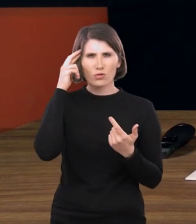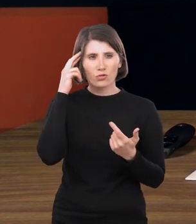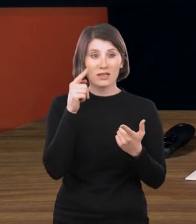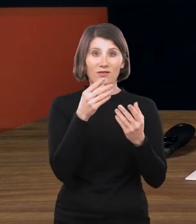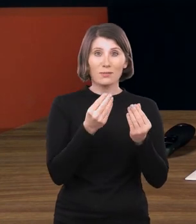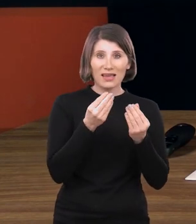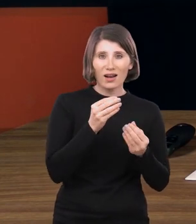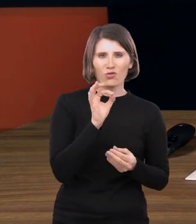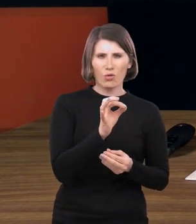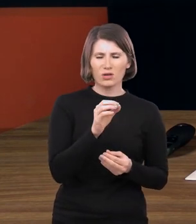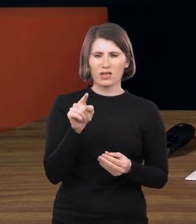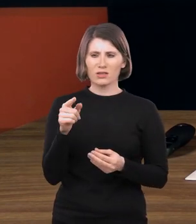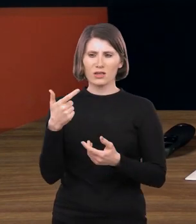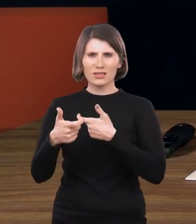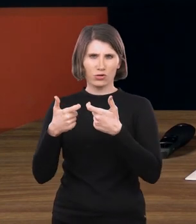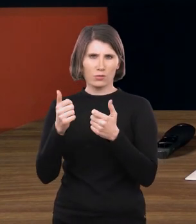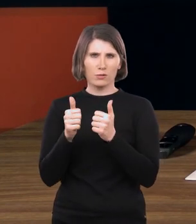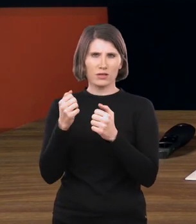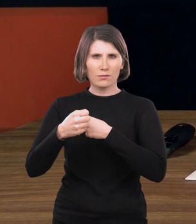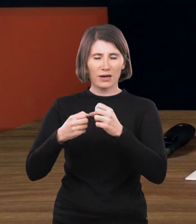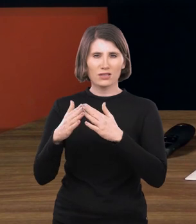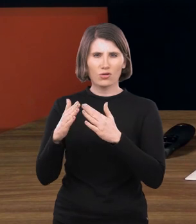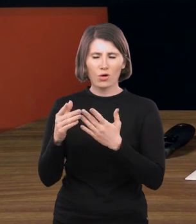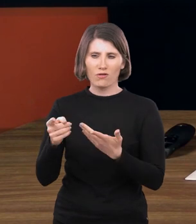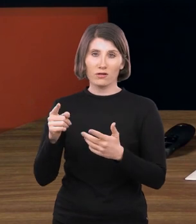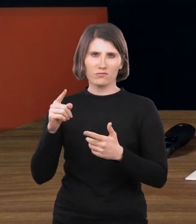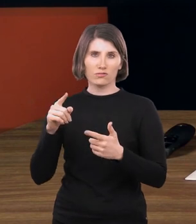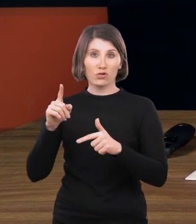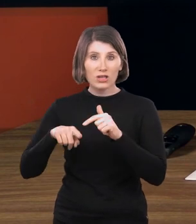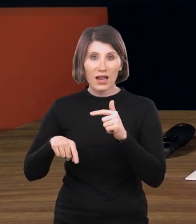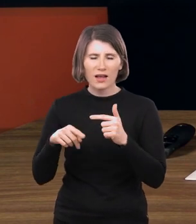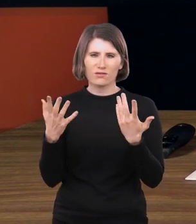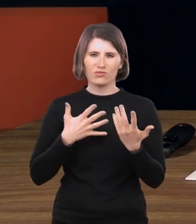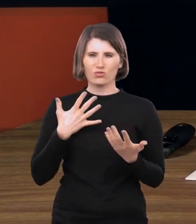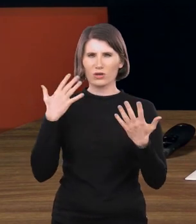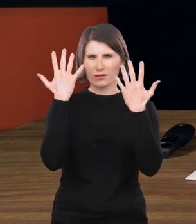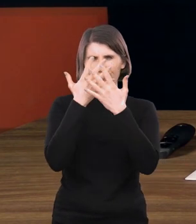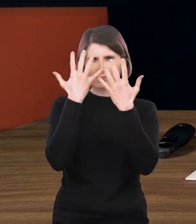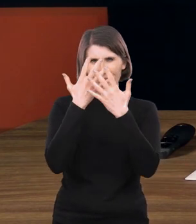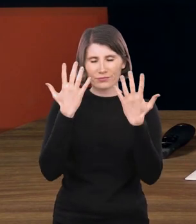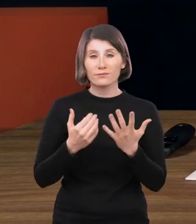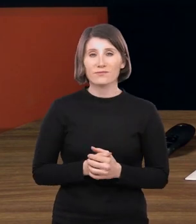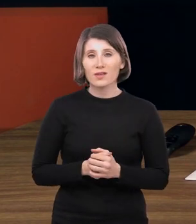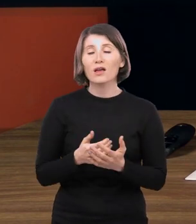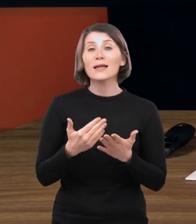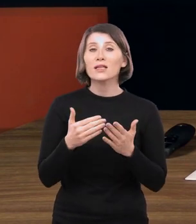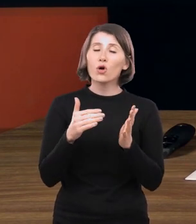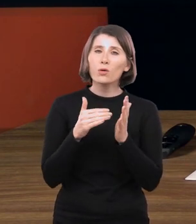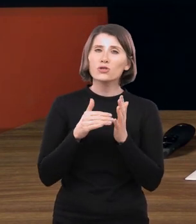nie odrobiłeś, czyli nie wykonałeś zadania, co nie jest niczym dobrym. Dlatego trzeba precyzować